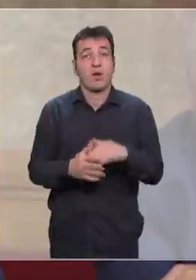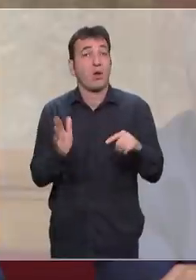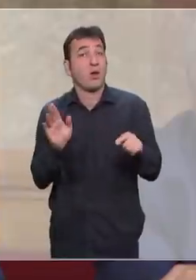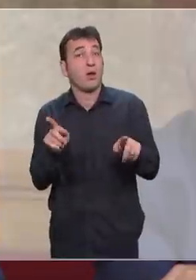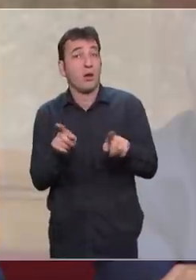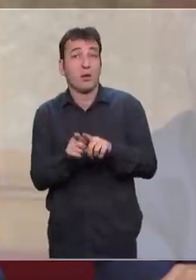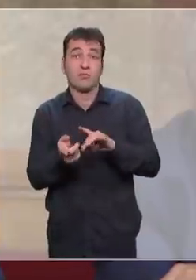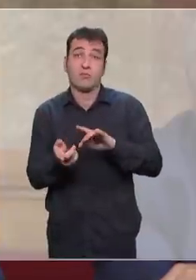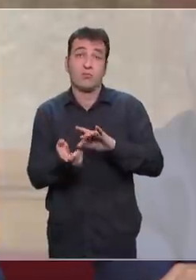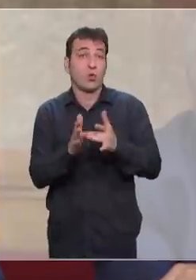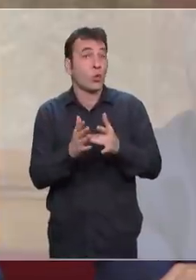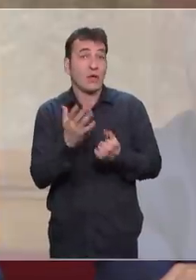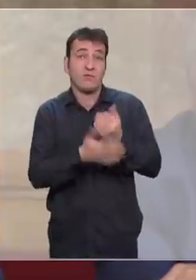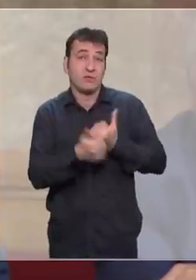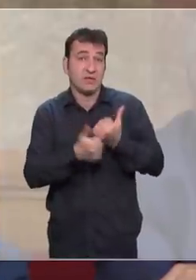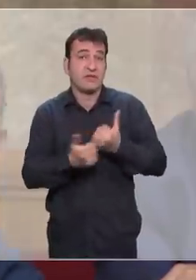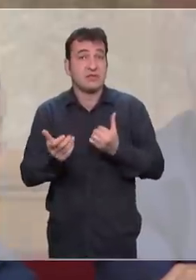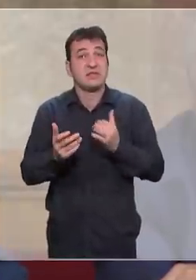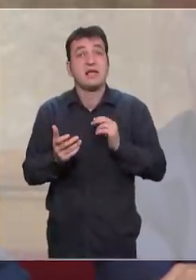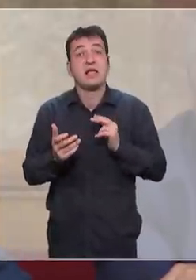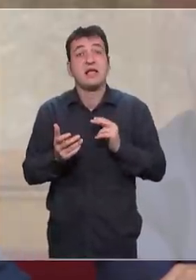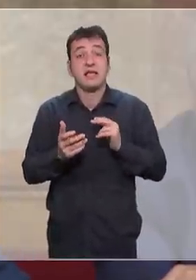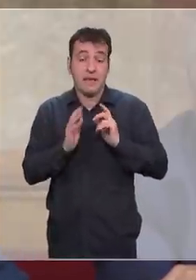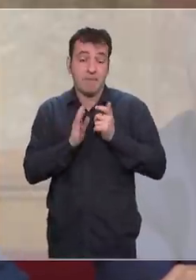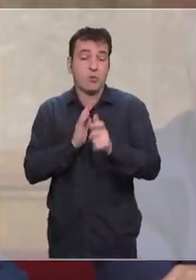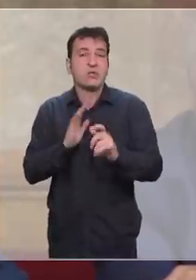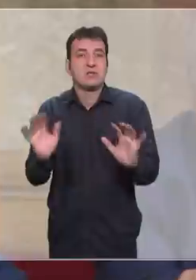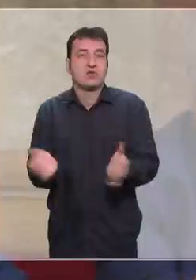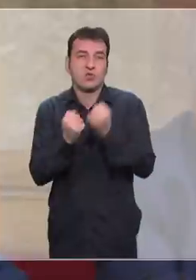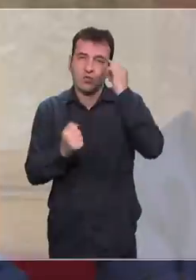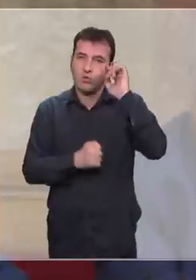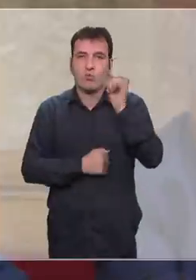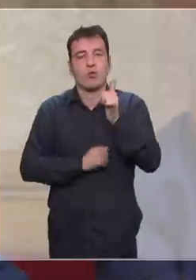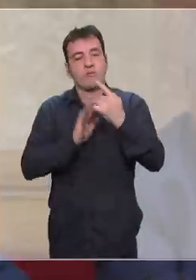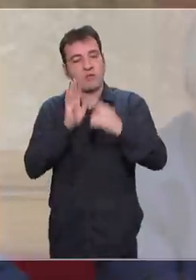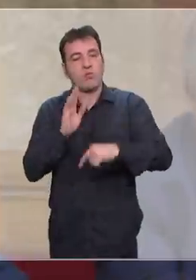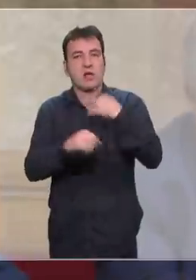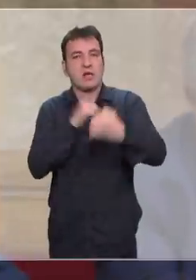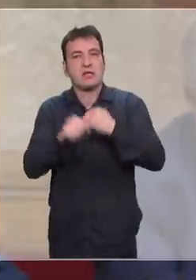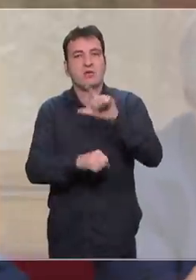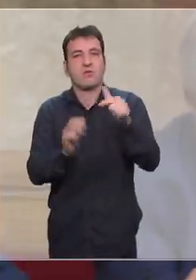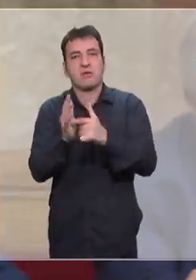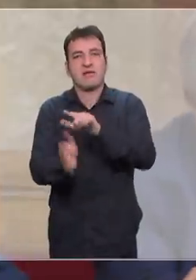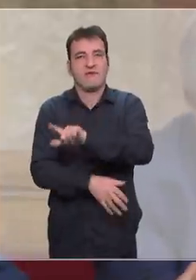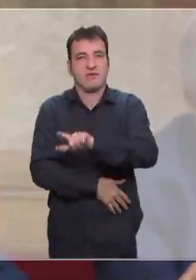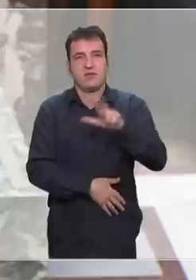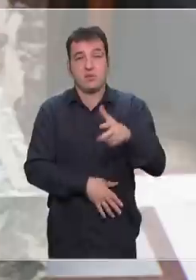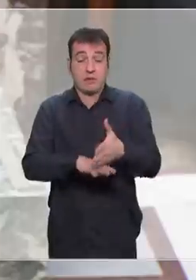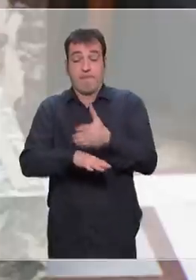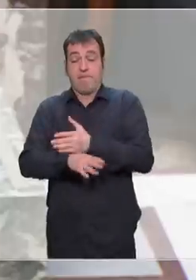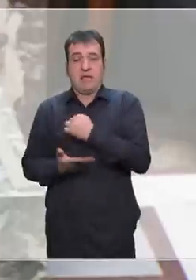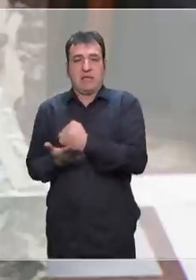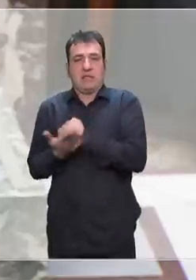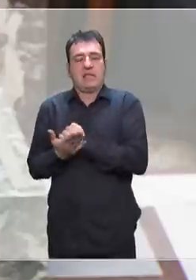aussi, de mettre en place une procédure de secours pour les premiers mois de l'année 2023 que nous prétestons au ministère de l'économie et